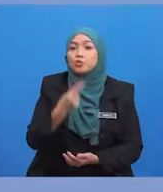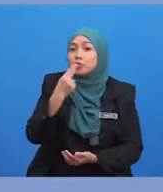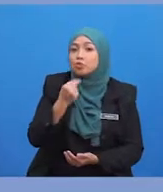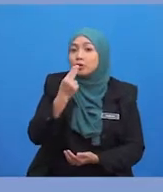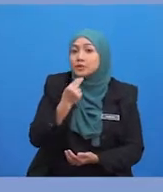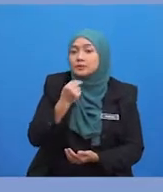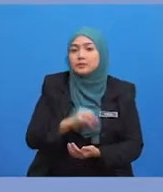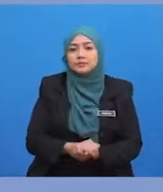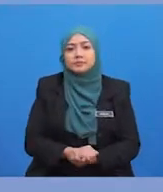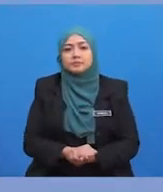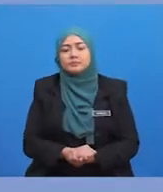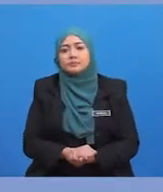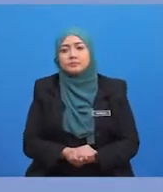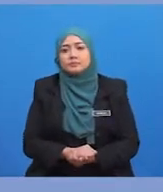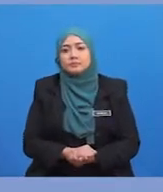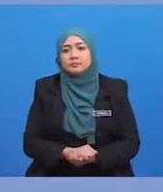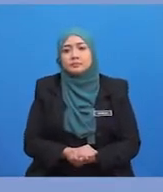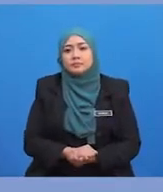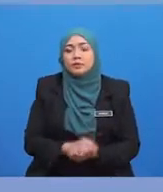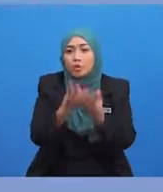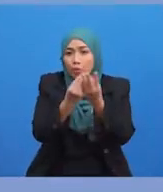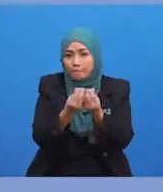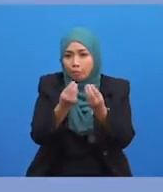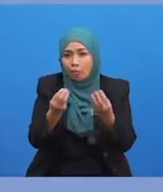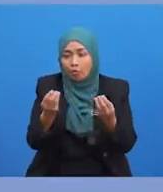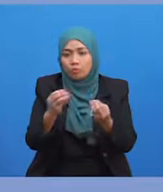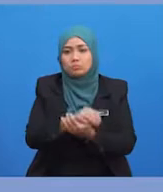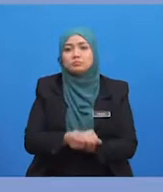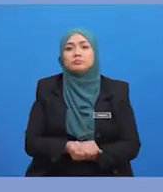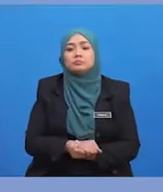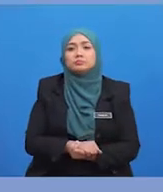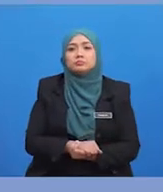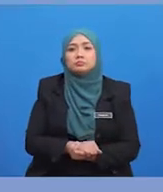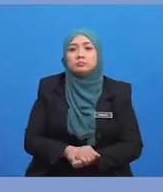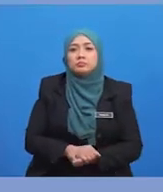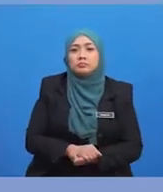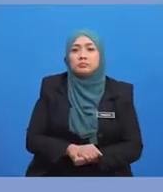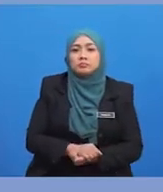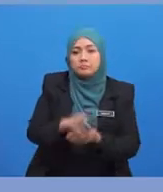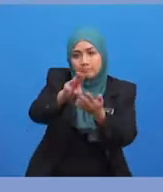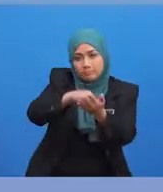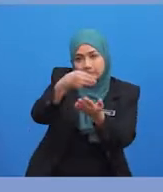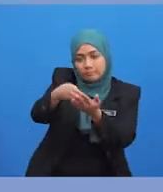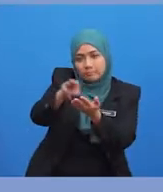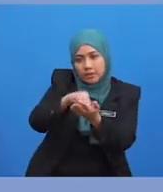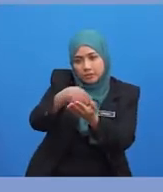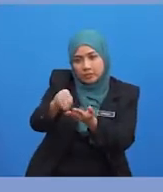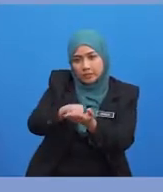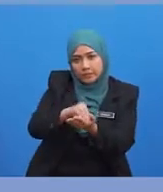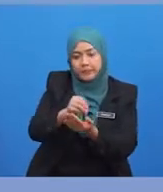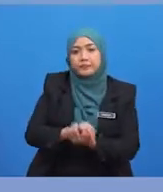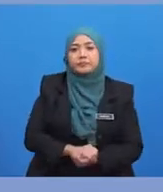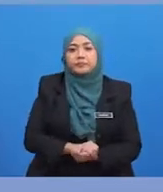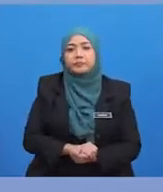gula, empat cawan tepung gandum, dua sudu besar margarin, dua